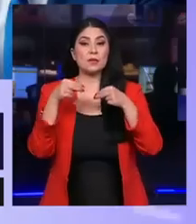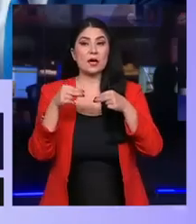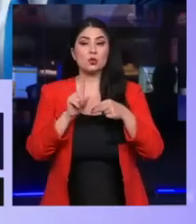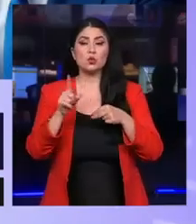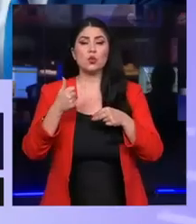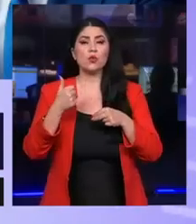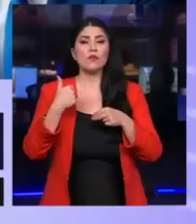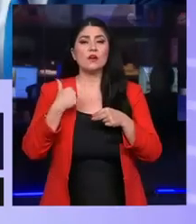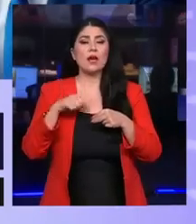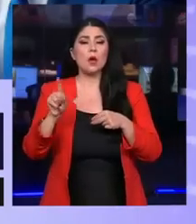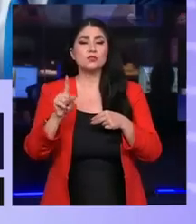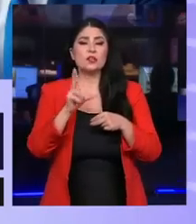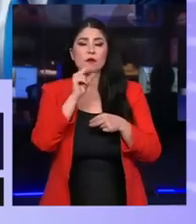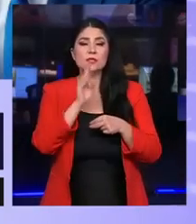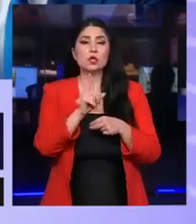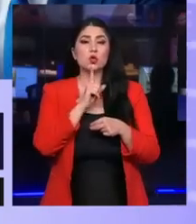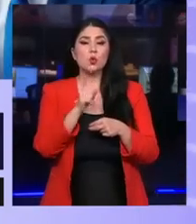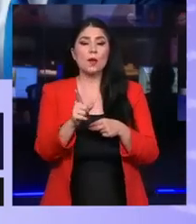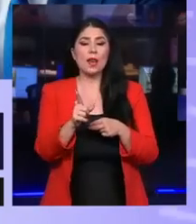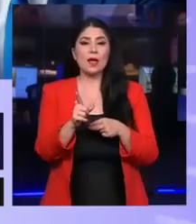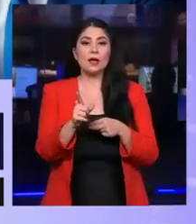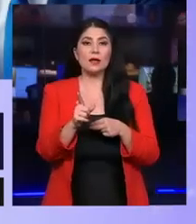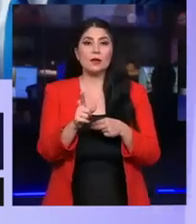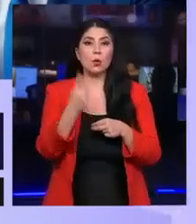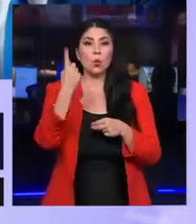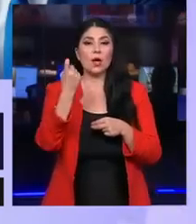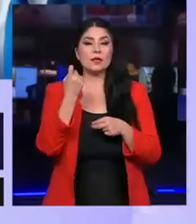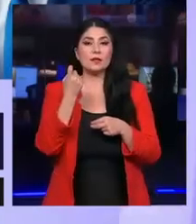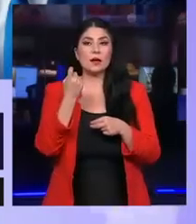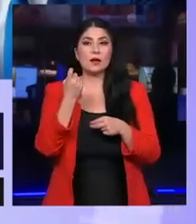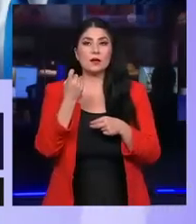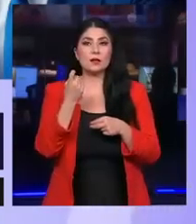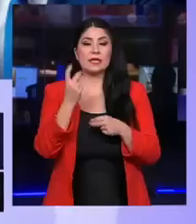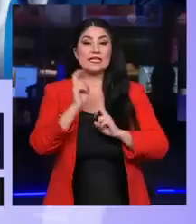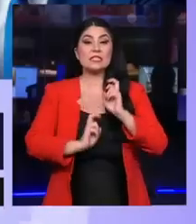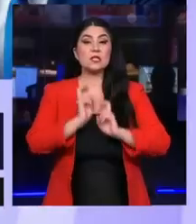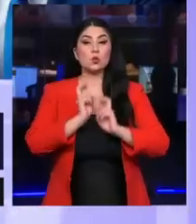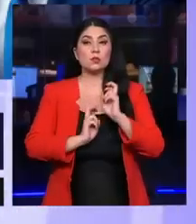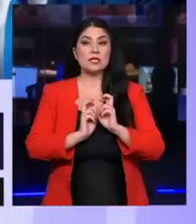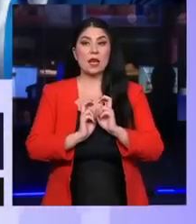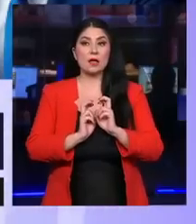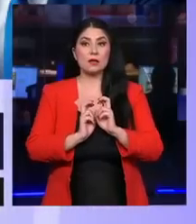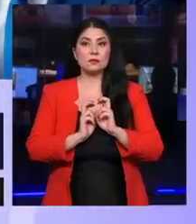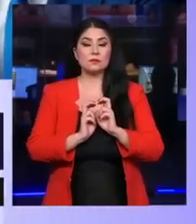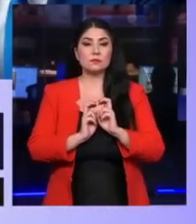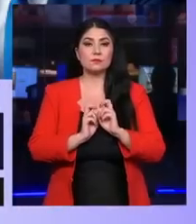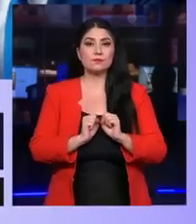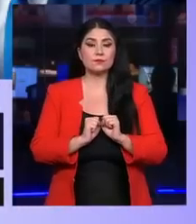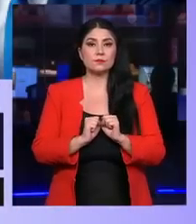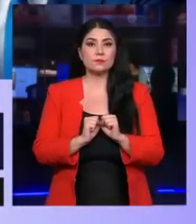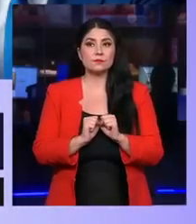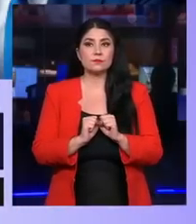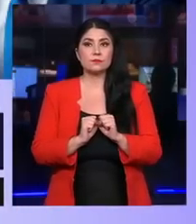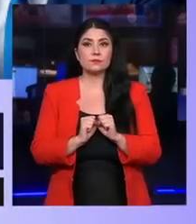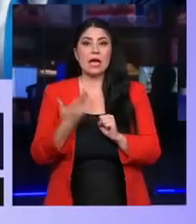nu vreau să vorbesc în numele uneia dintre instituțiile